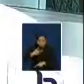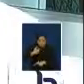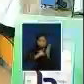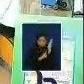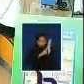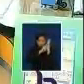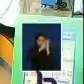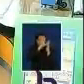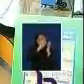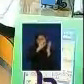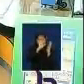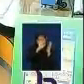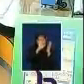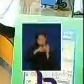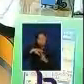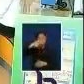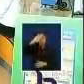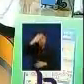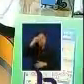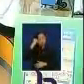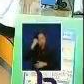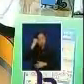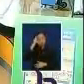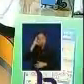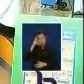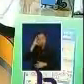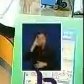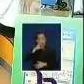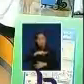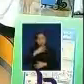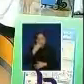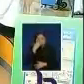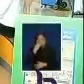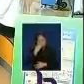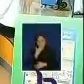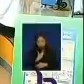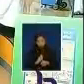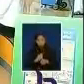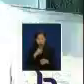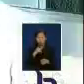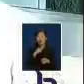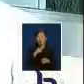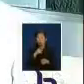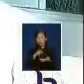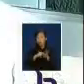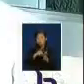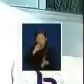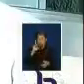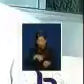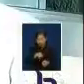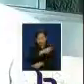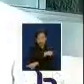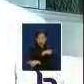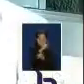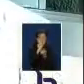ศา ครับ ถ้าไข้สูง3วันแล้วมีอาการซึมอันนี้อาการแสดงว่าเริ่มเป็นหนักนะครับว่าเป็นโรคอะไรก็ต้องมาห